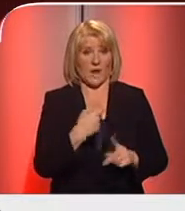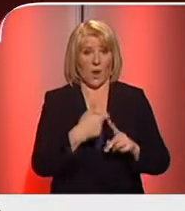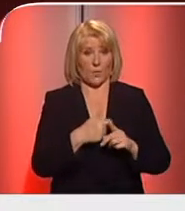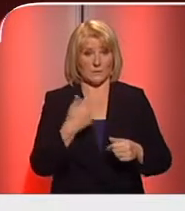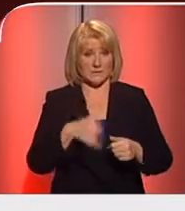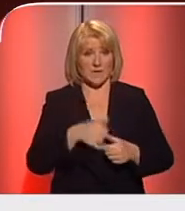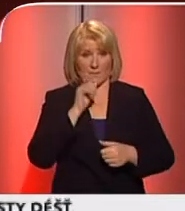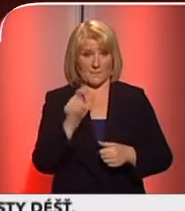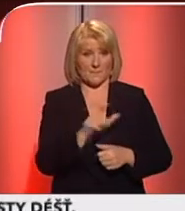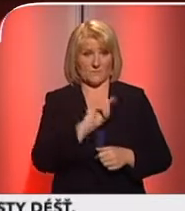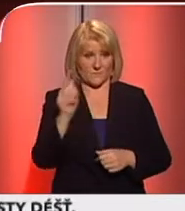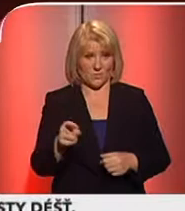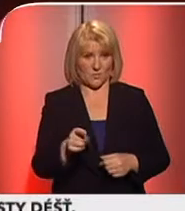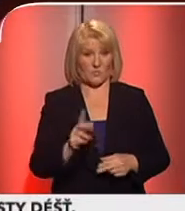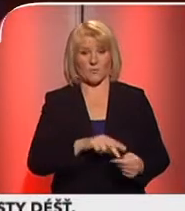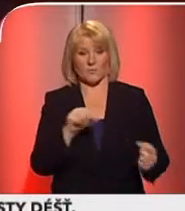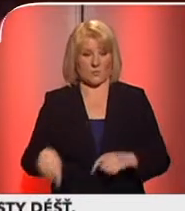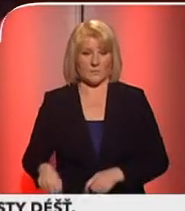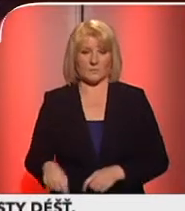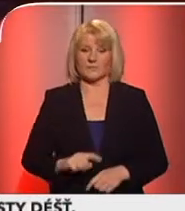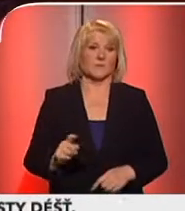No to je zajímavá debata.